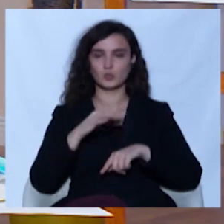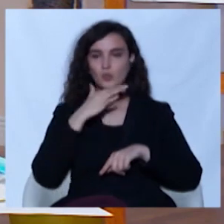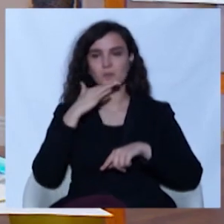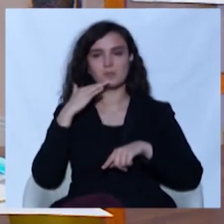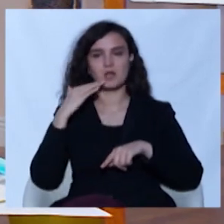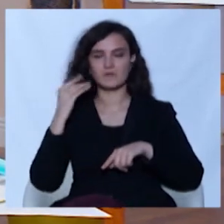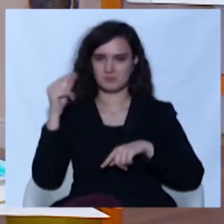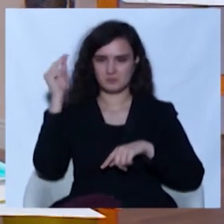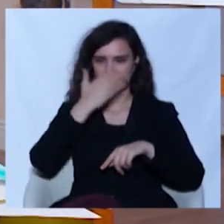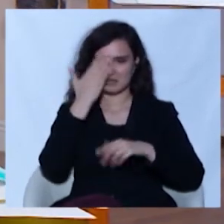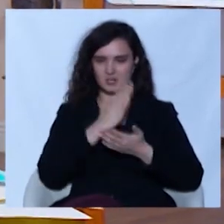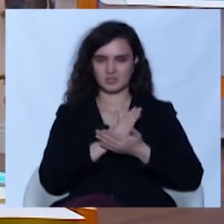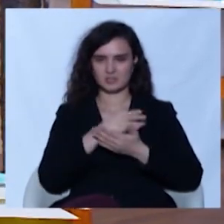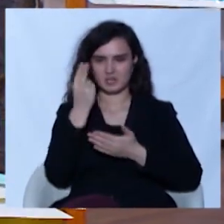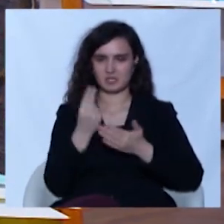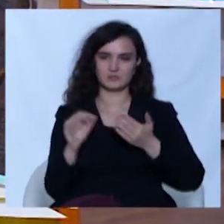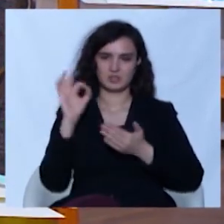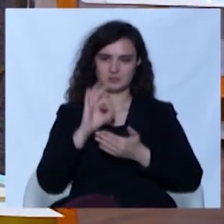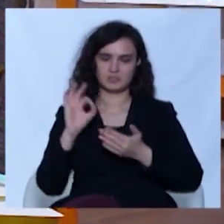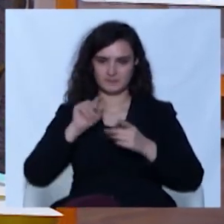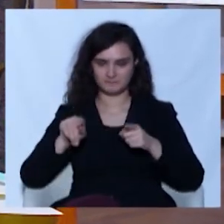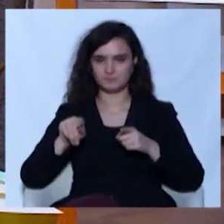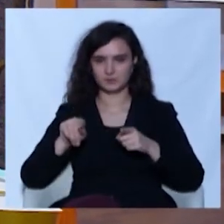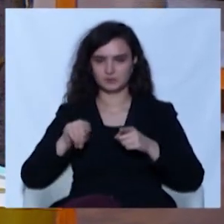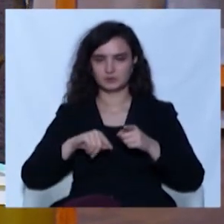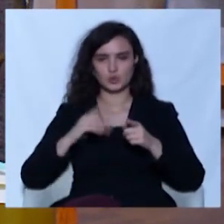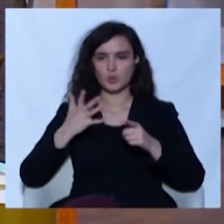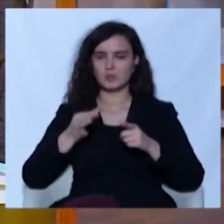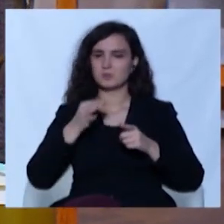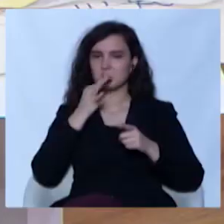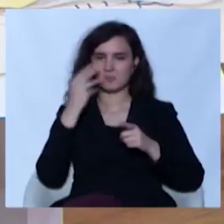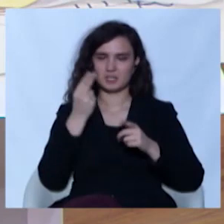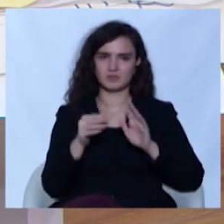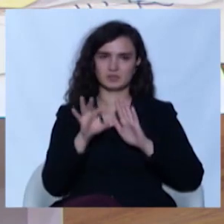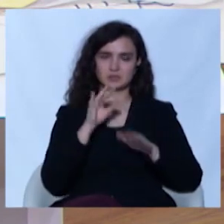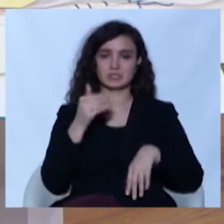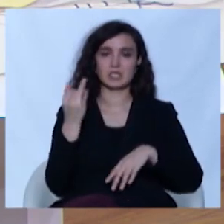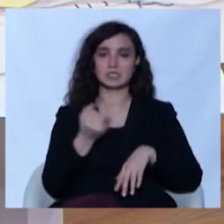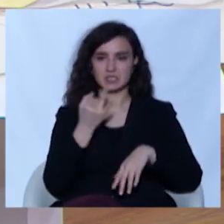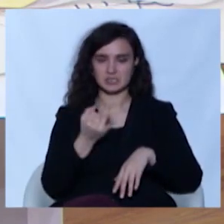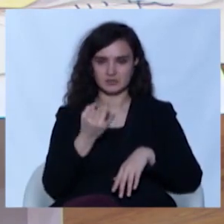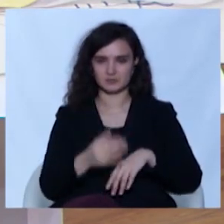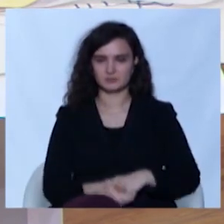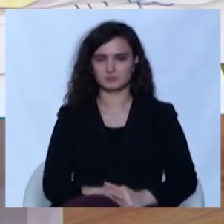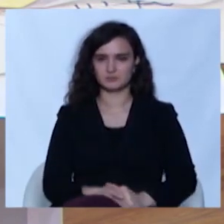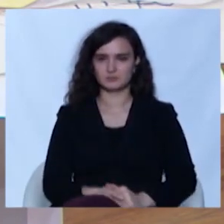Уамраве фильме биам хатрабсе. Ай уамраве. Ромелим хат варц твинта гаинтересебт.